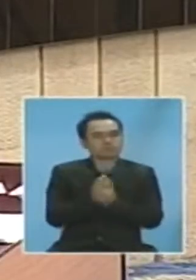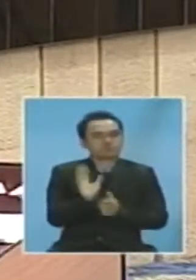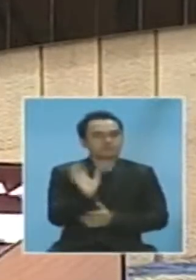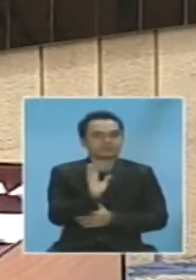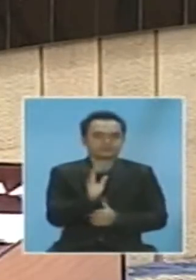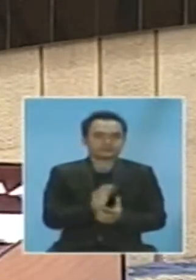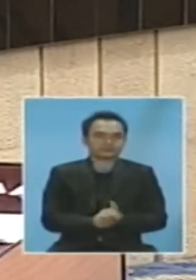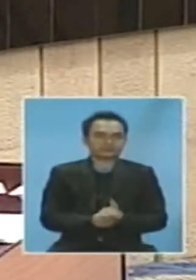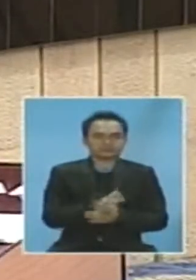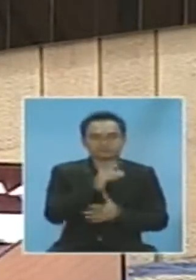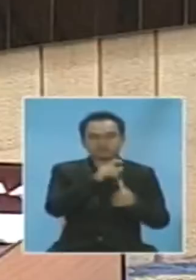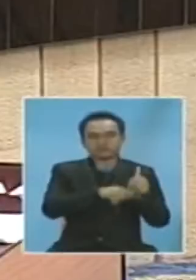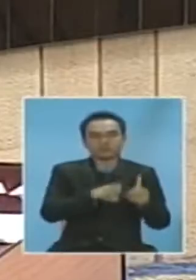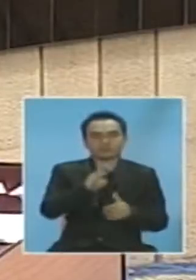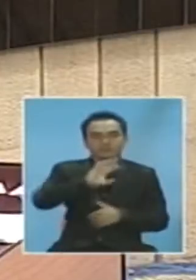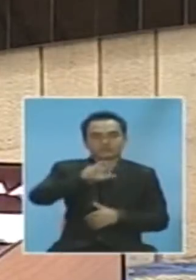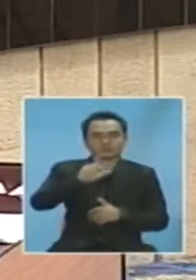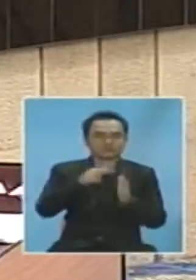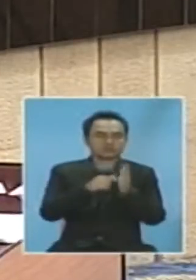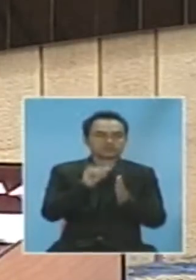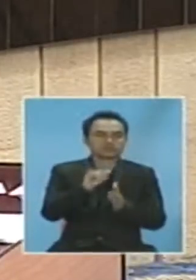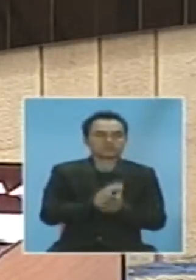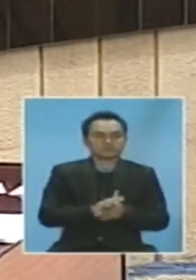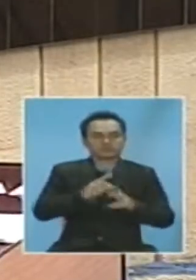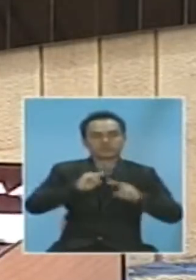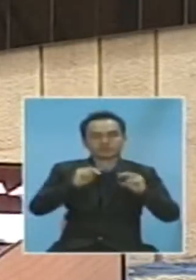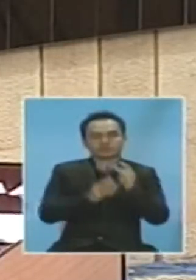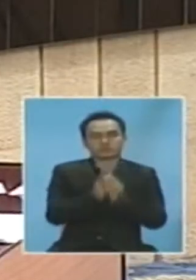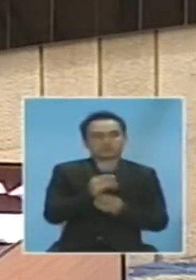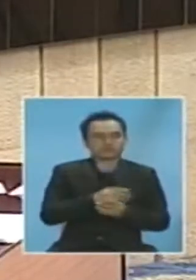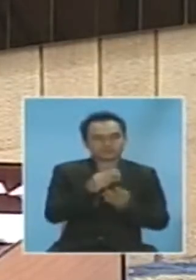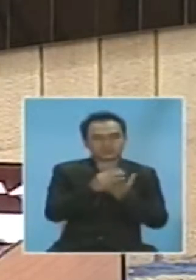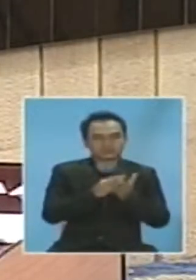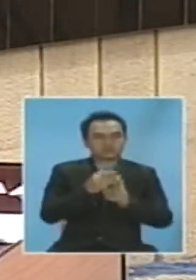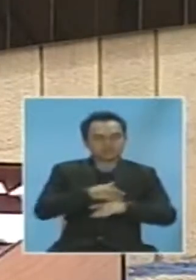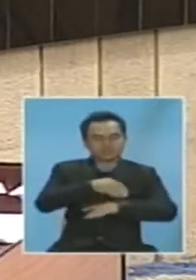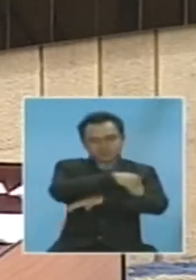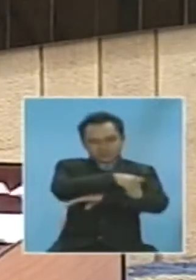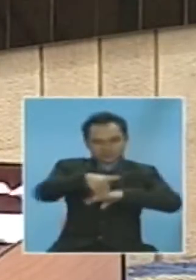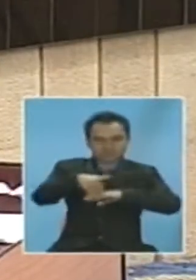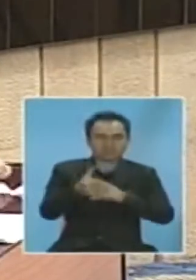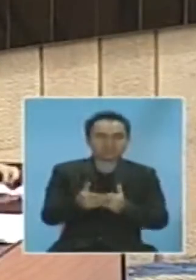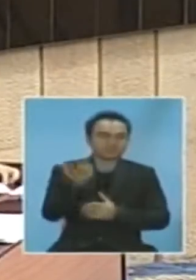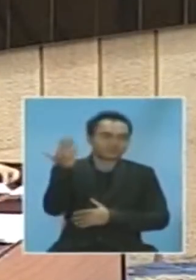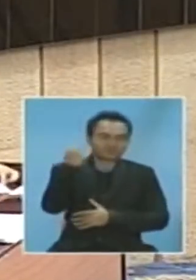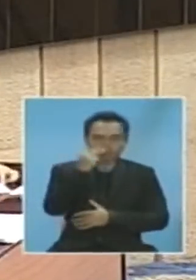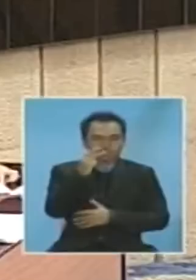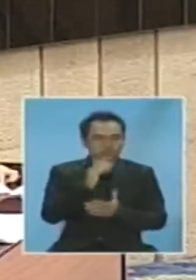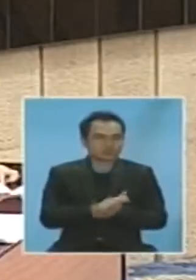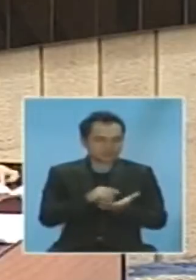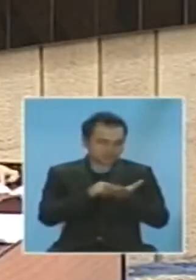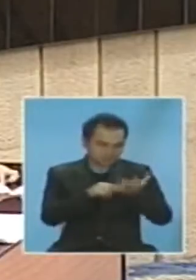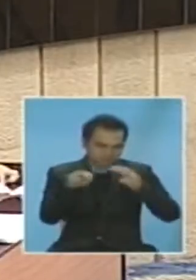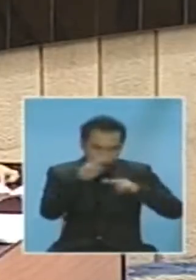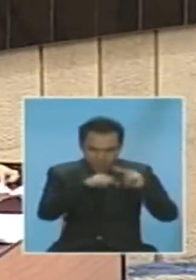ยชุนหะวชิระนายกสภาวิชาชีพบัญชีแห่งประเทศไทยในขณะนั้นที่จะนำสืบ